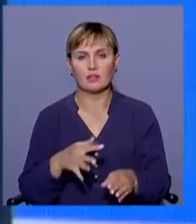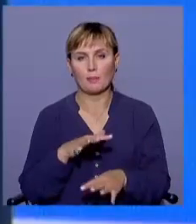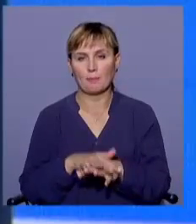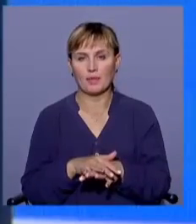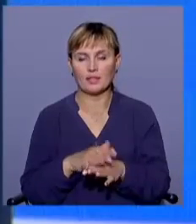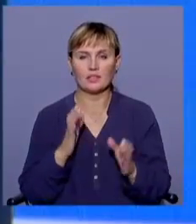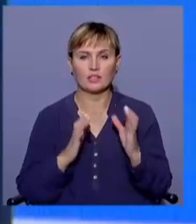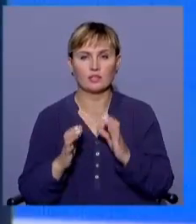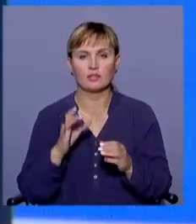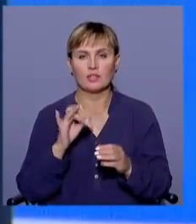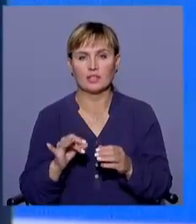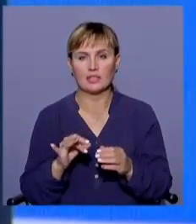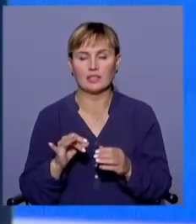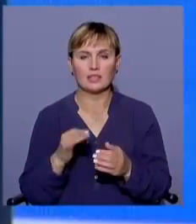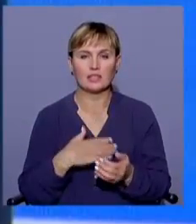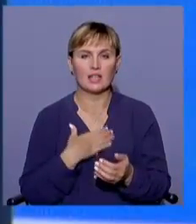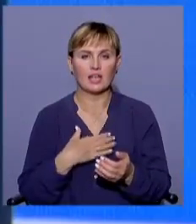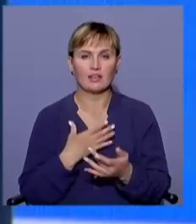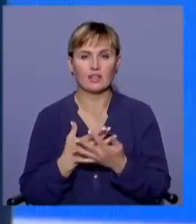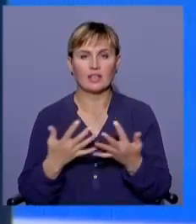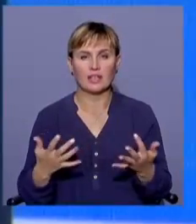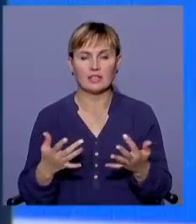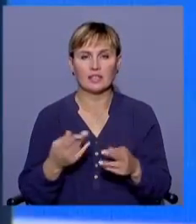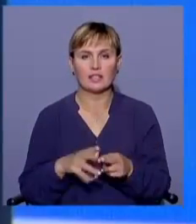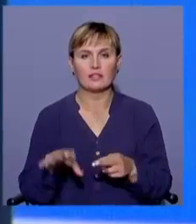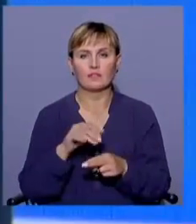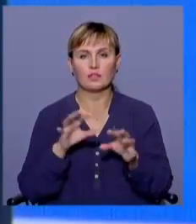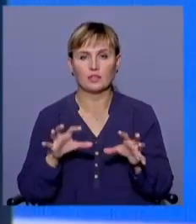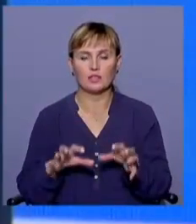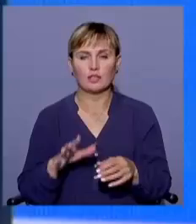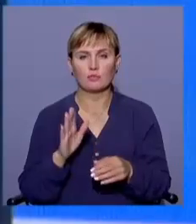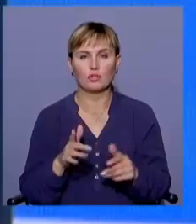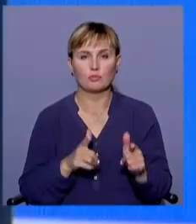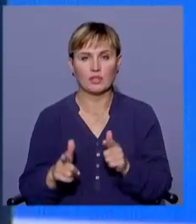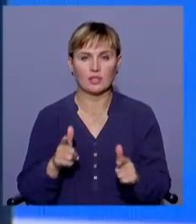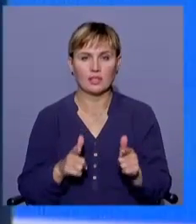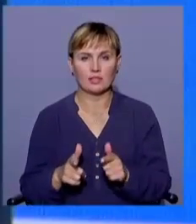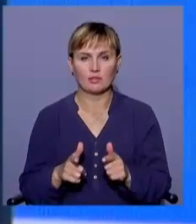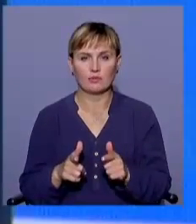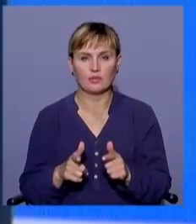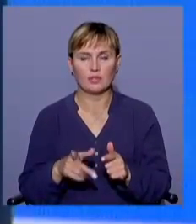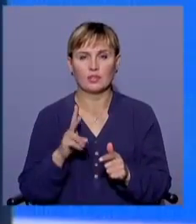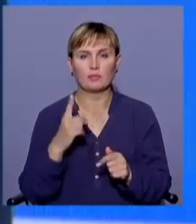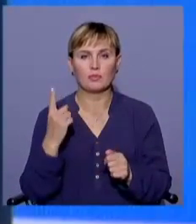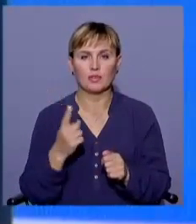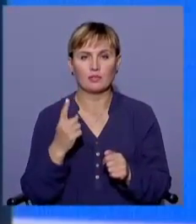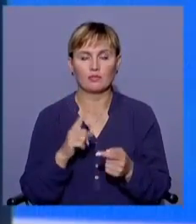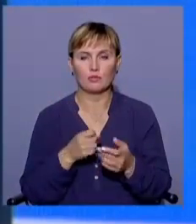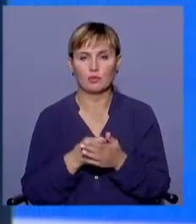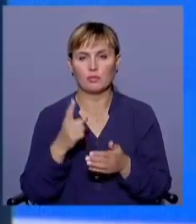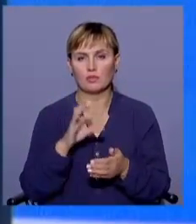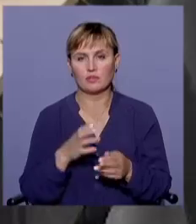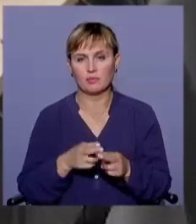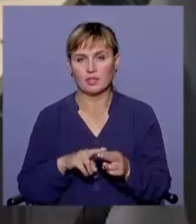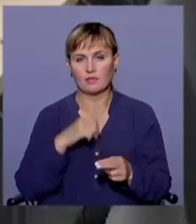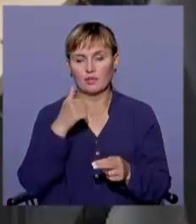банковских институтов, но и страховых такафул. И вот это все законодательство будет подготовлено до 1 сентября этого